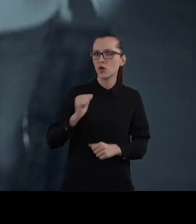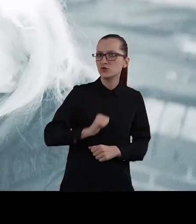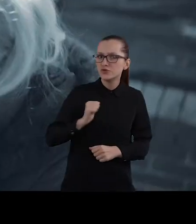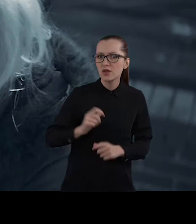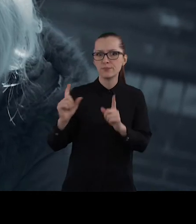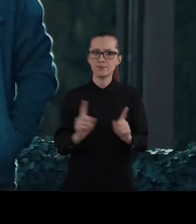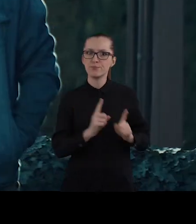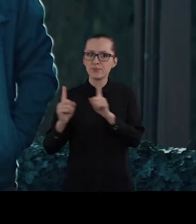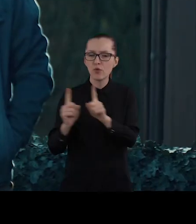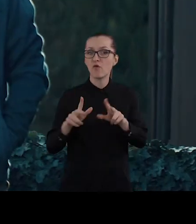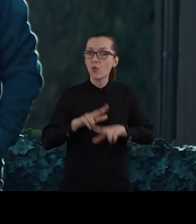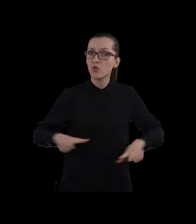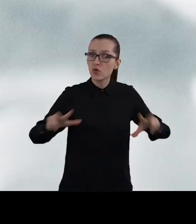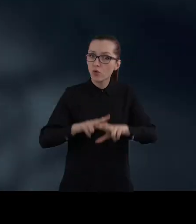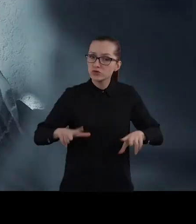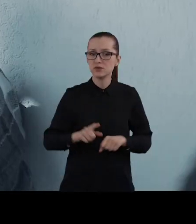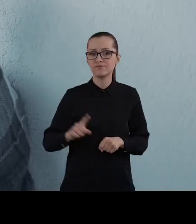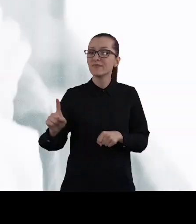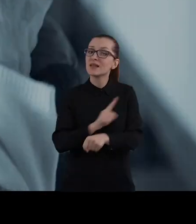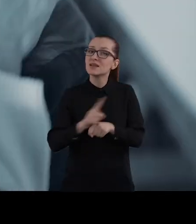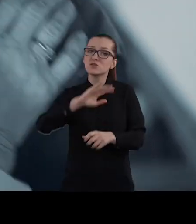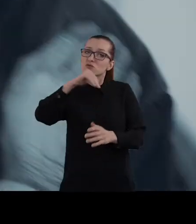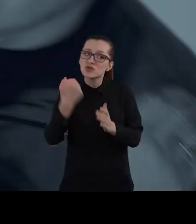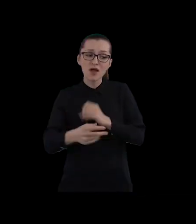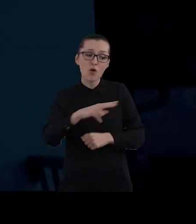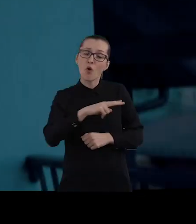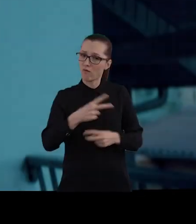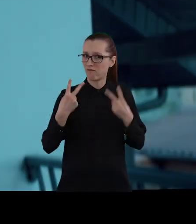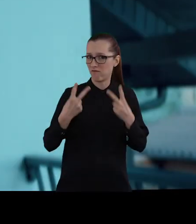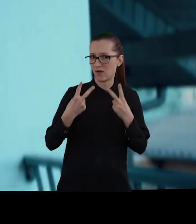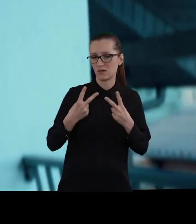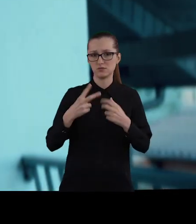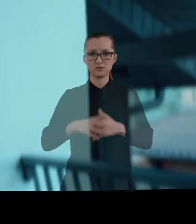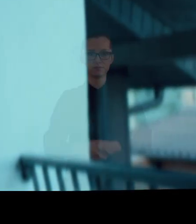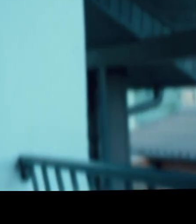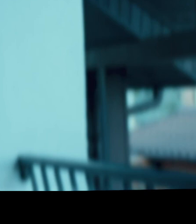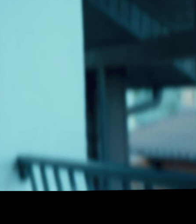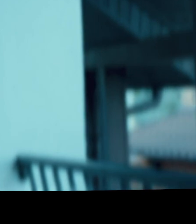najbliższych, aby nie stracić tego, co najcenniejsze.